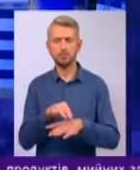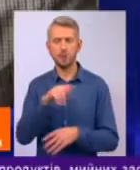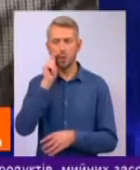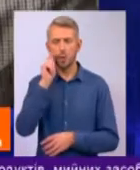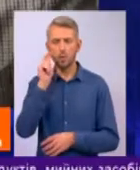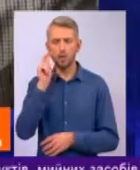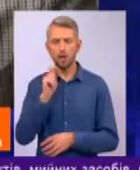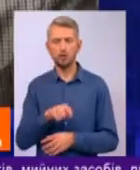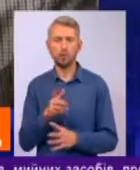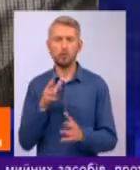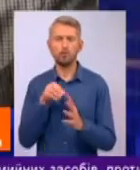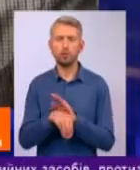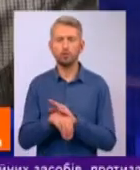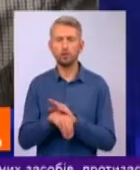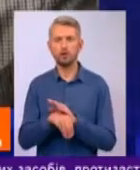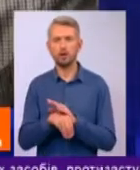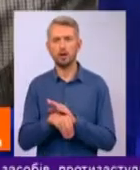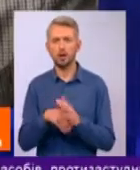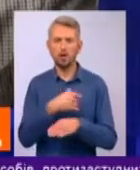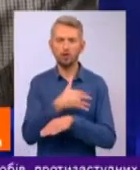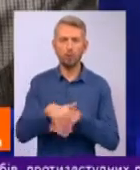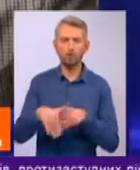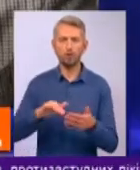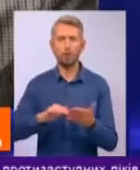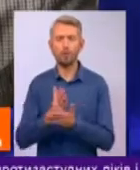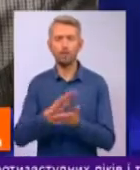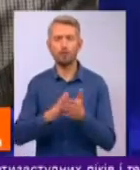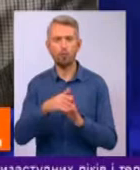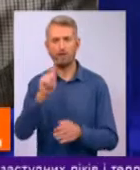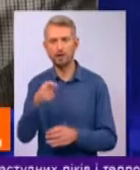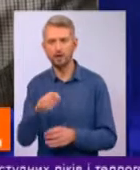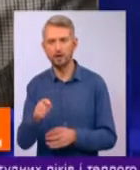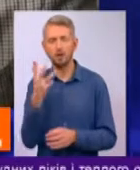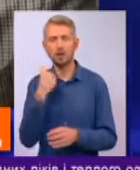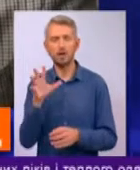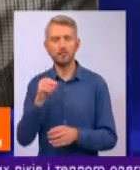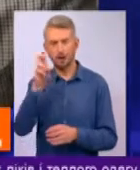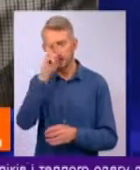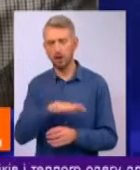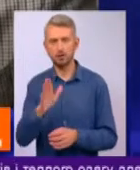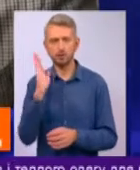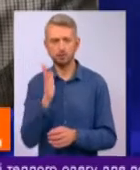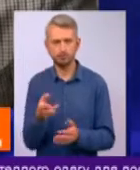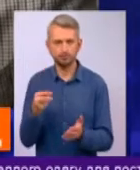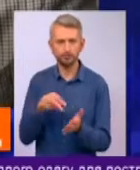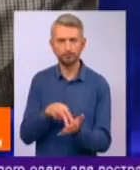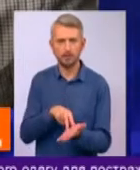української внутрішньої і зовнішньої політики в умовах війни, і коли вся країна стане на